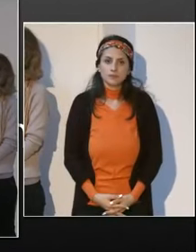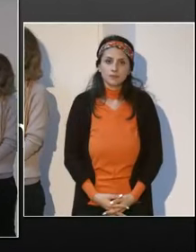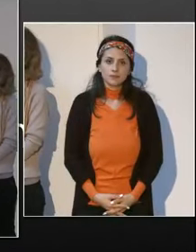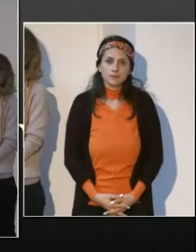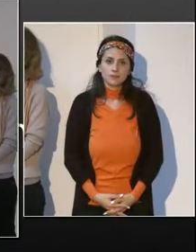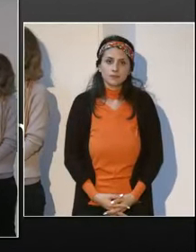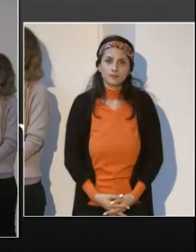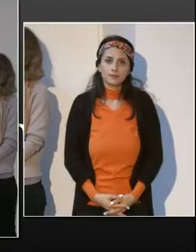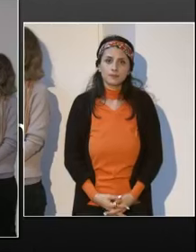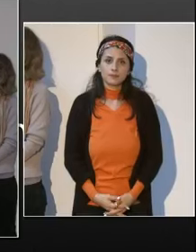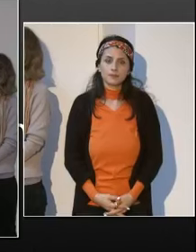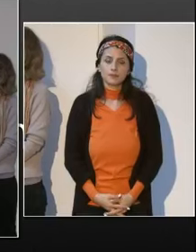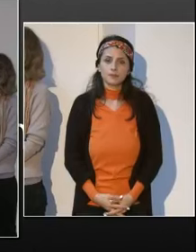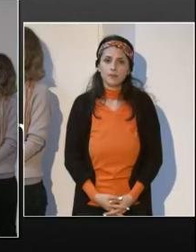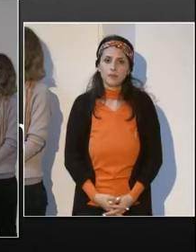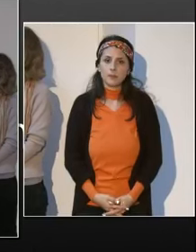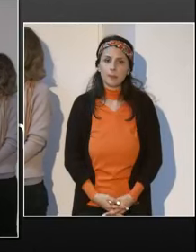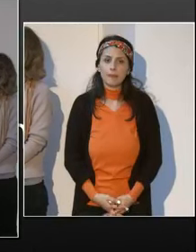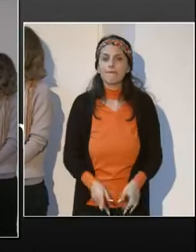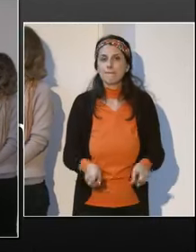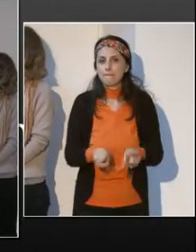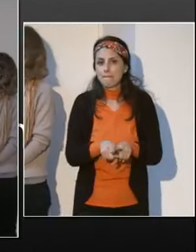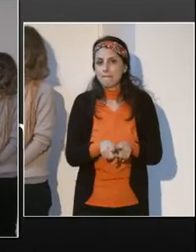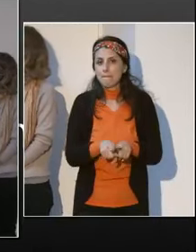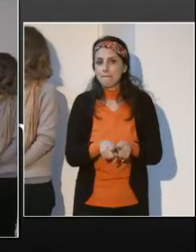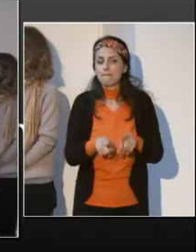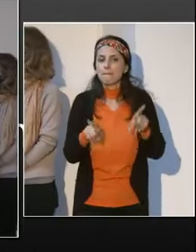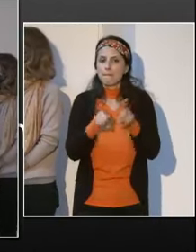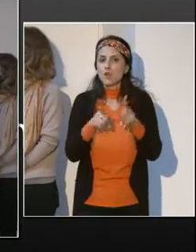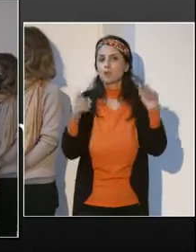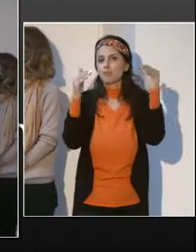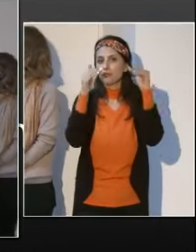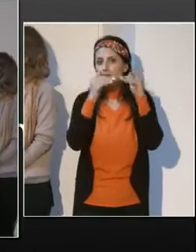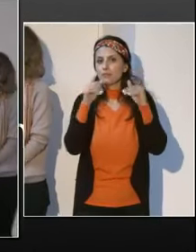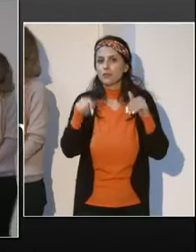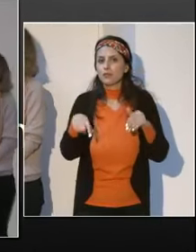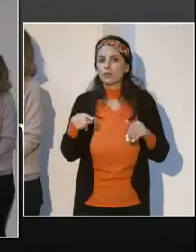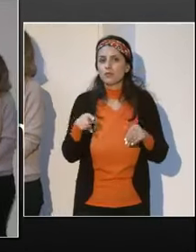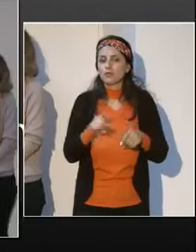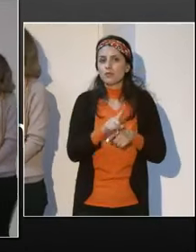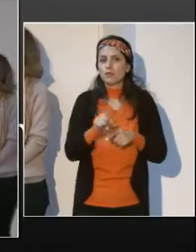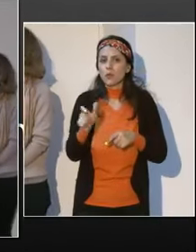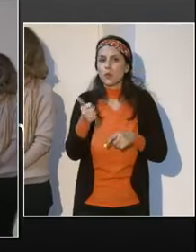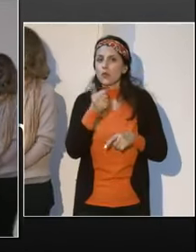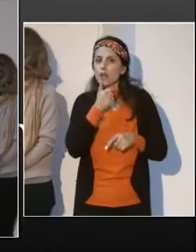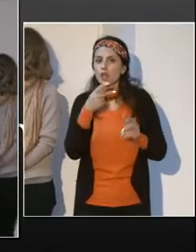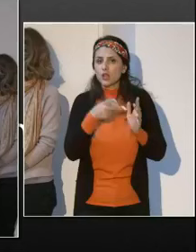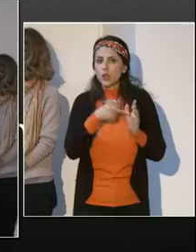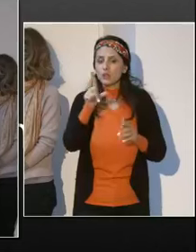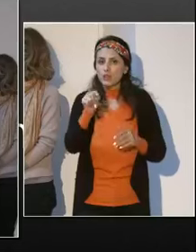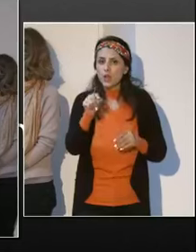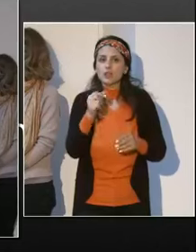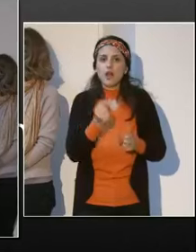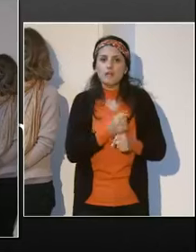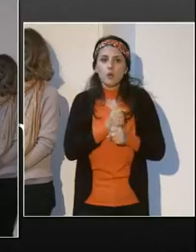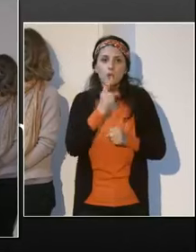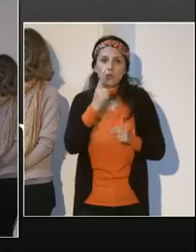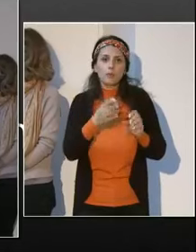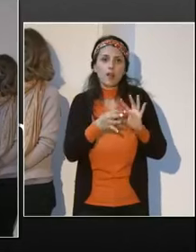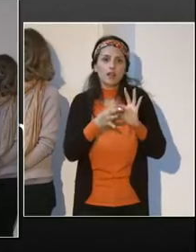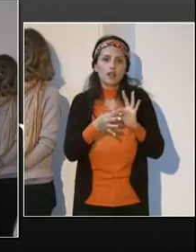masura atat in pe parcursul acestui an am am realizat un parteneriat